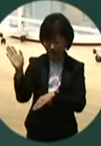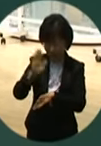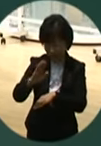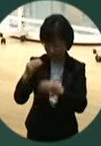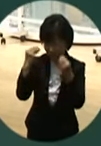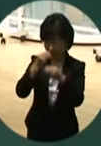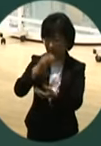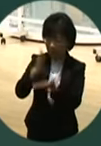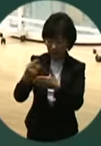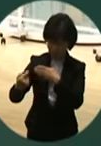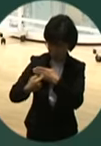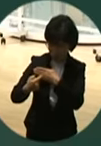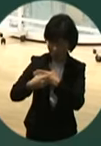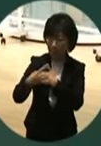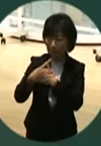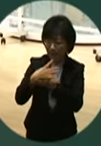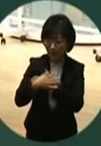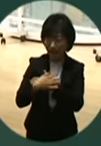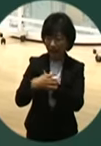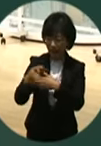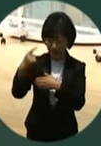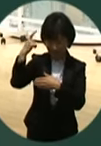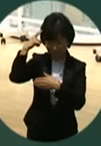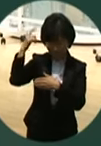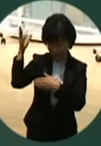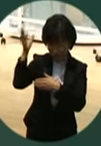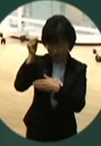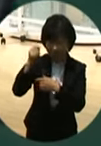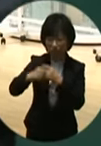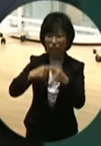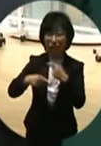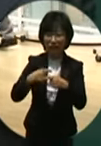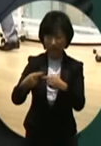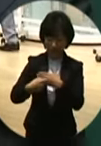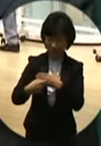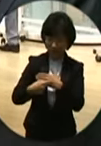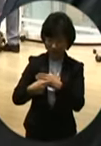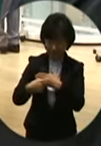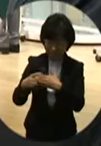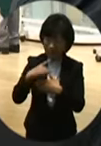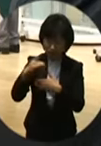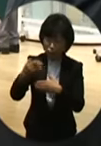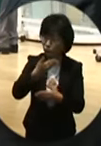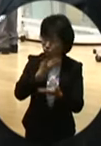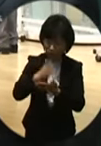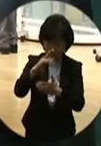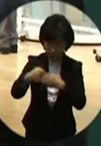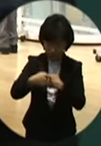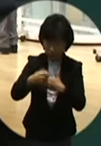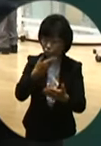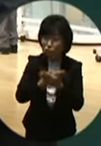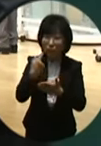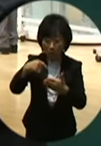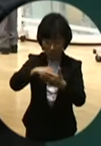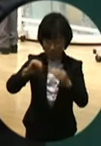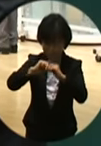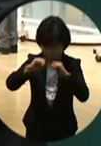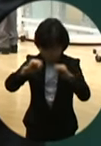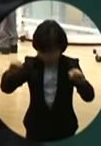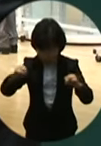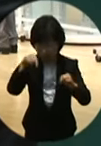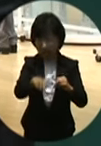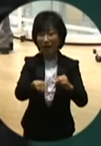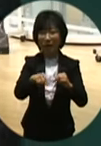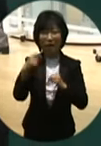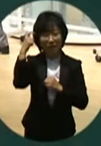그때만큼만 본 그 무식한 눈이요. People say, but no, but America is different from Korea. That means you're ignorant because you only looked at the outside. 예,